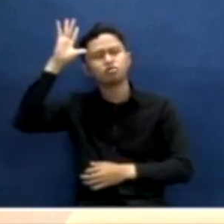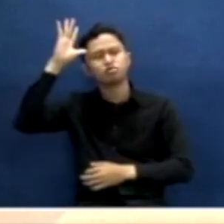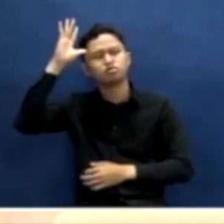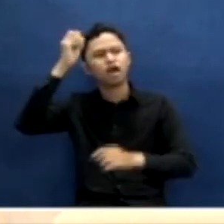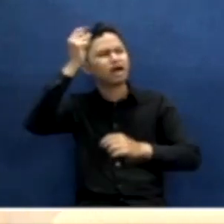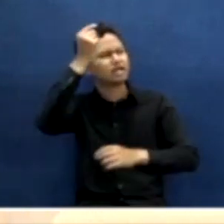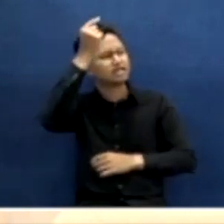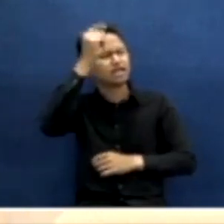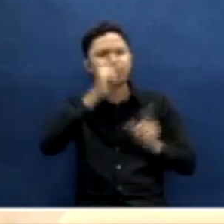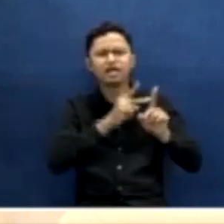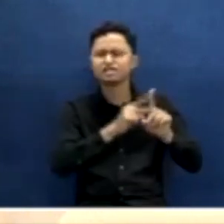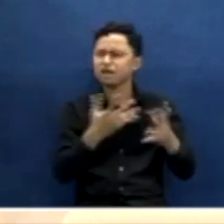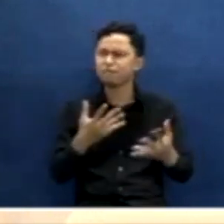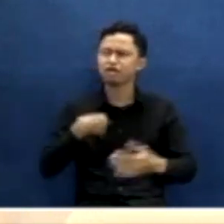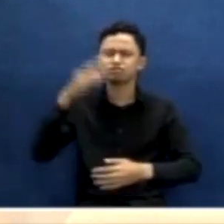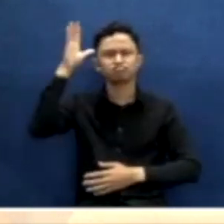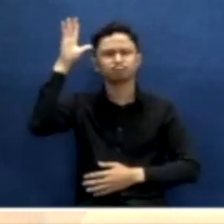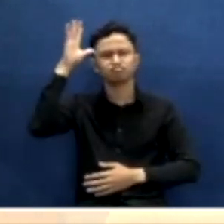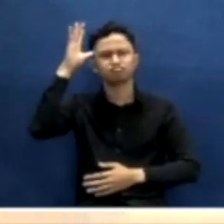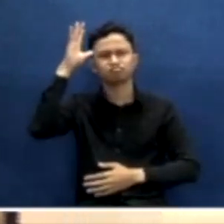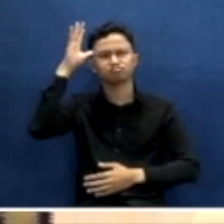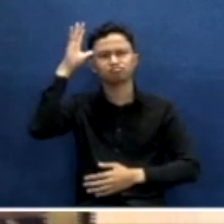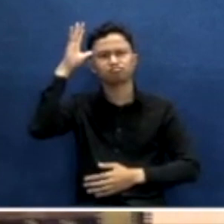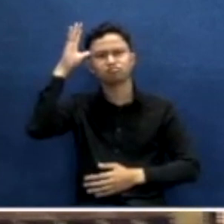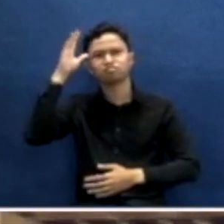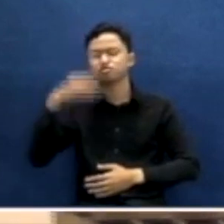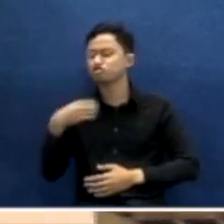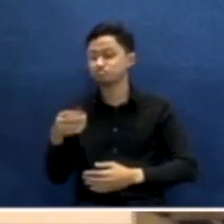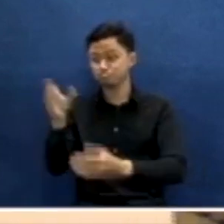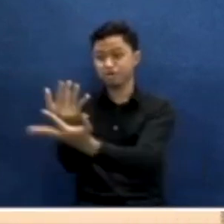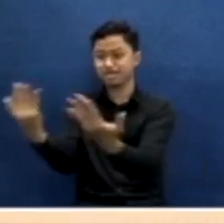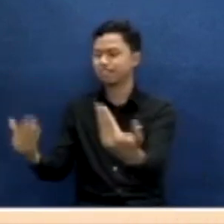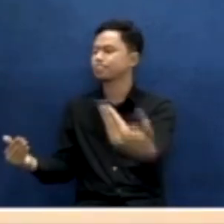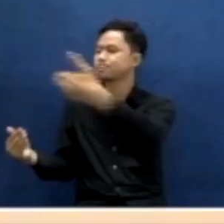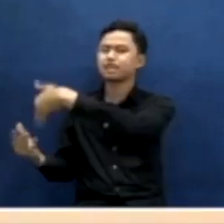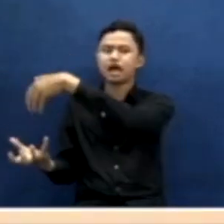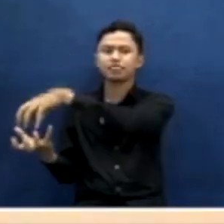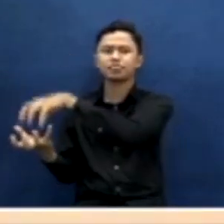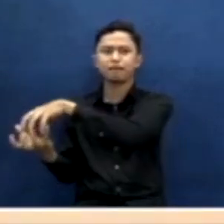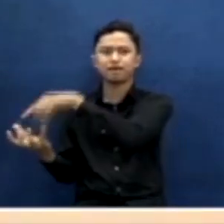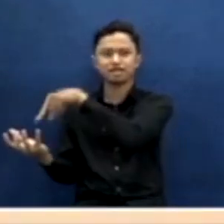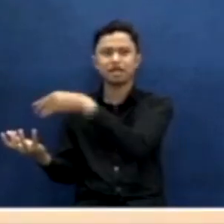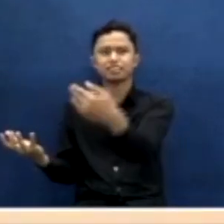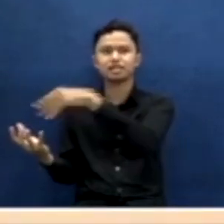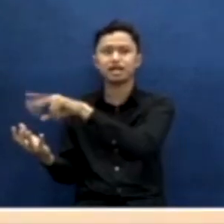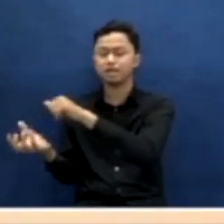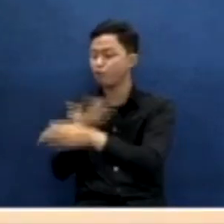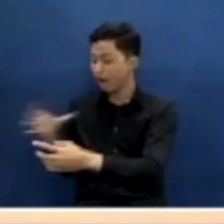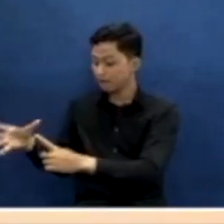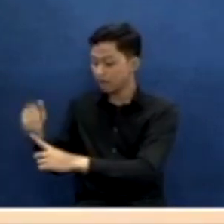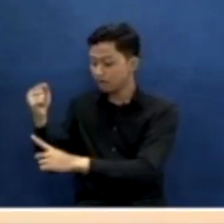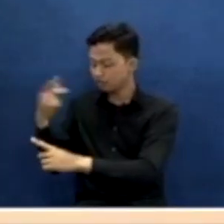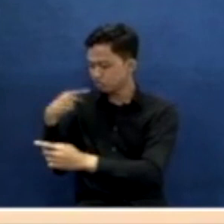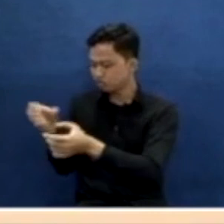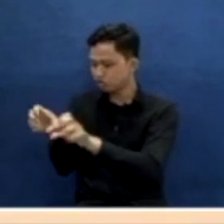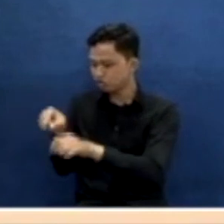dilakukanoleh HajazbinYusuf.Merekadatangketempat merekamengumpulkantelurkemarin .Danketikamerekaakanmengambil telur,tentu